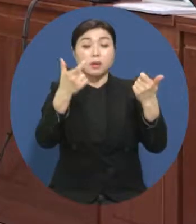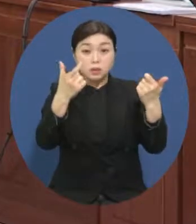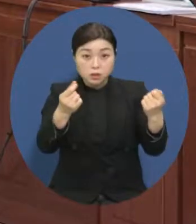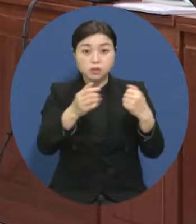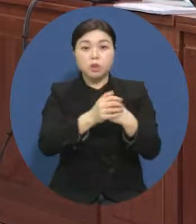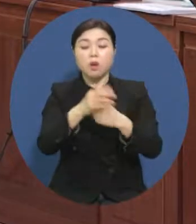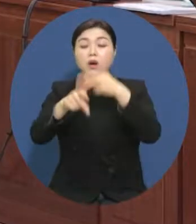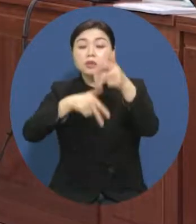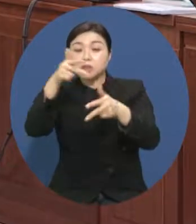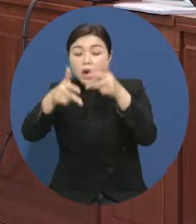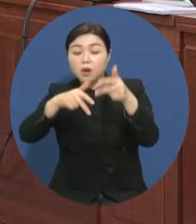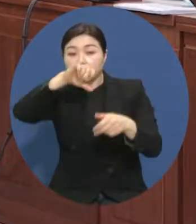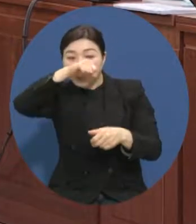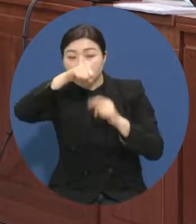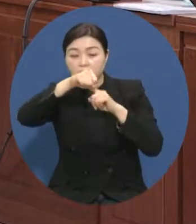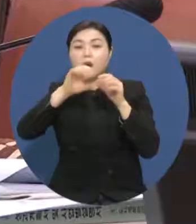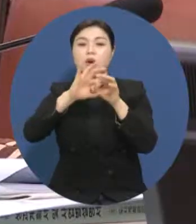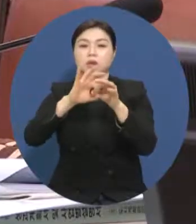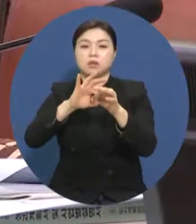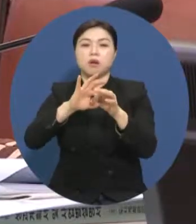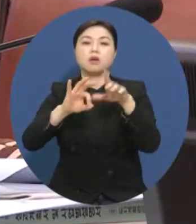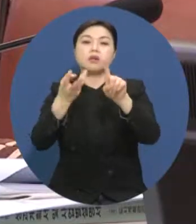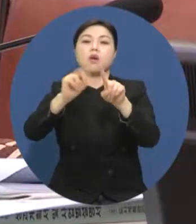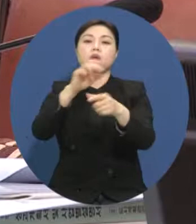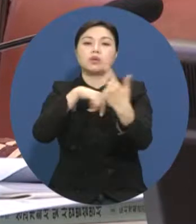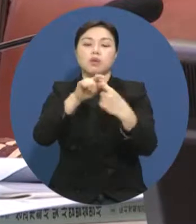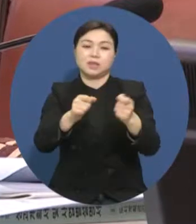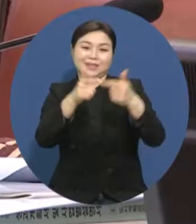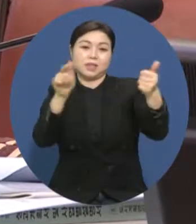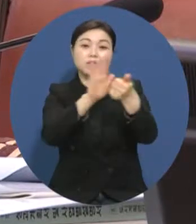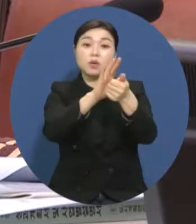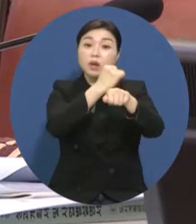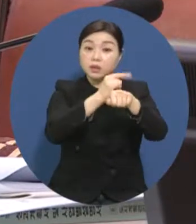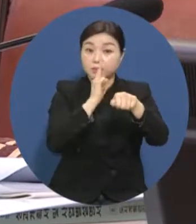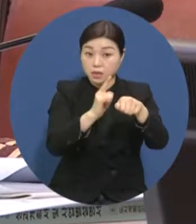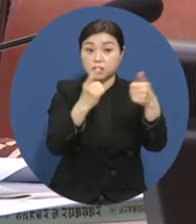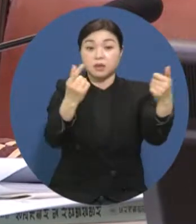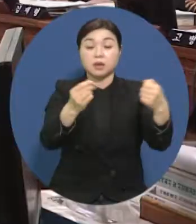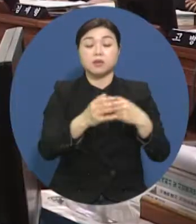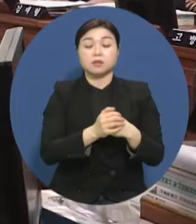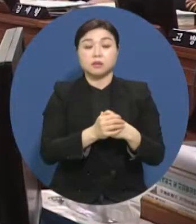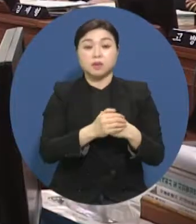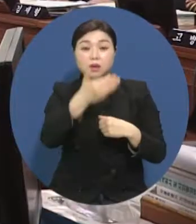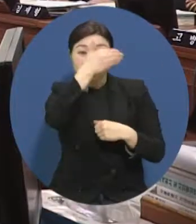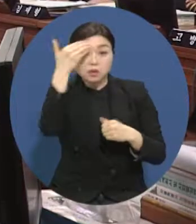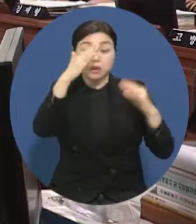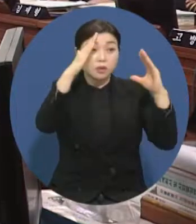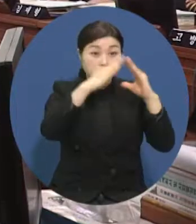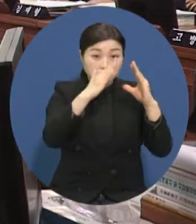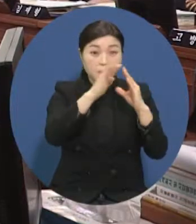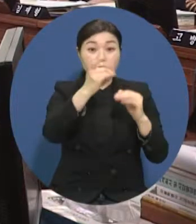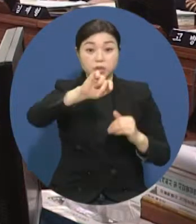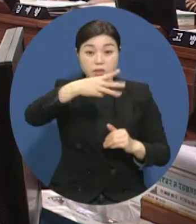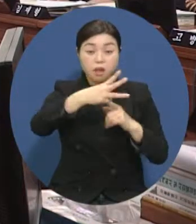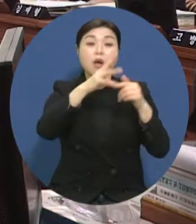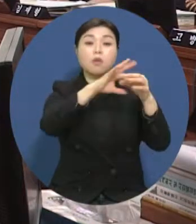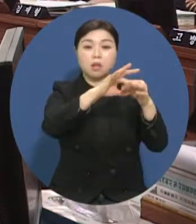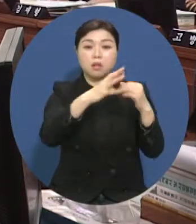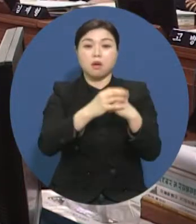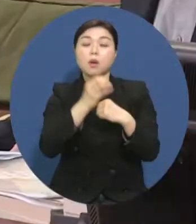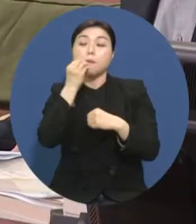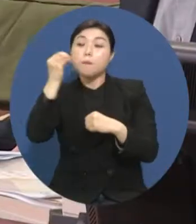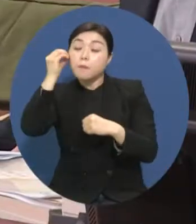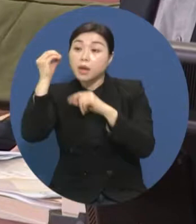예산에 대해서도 1억 원을 증액하기로 결정했습니다. 서울시에서 운영하는 청년주거 포털에 대해서는